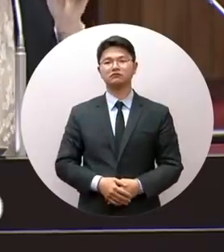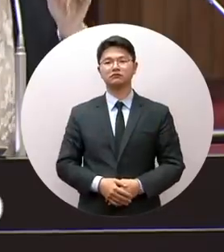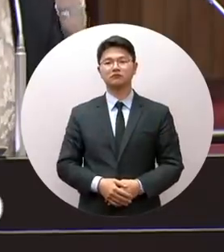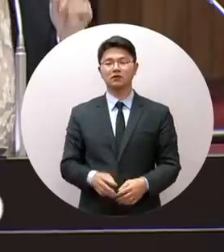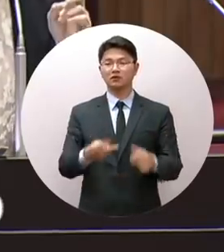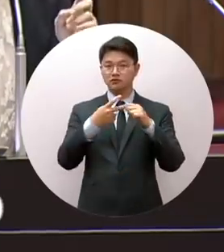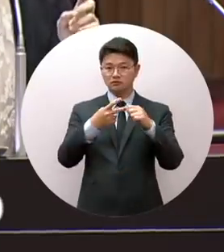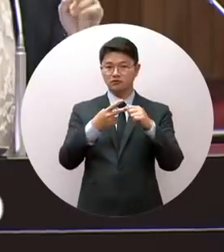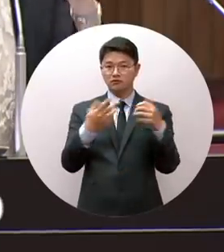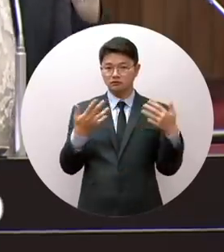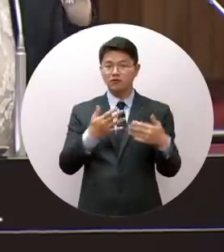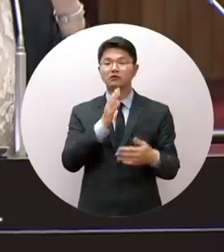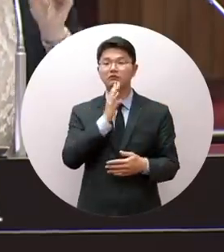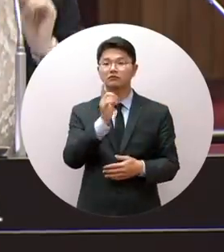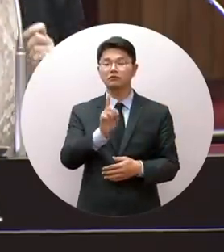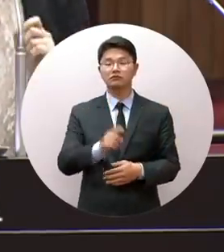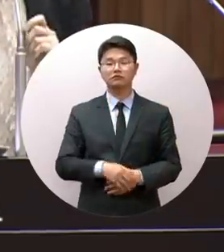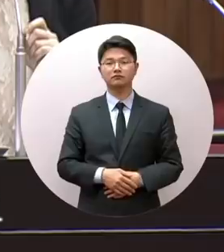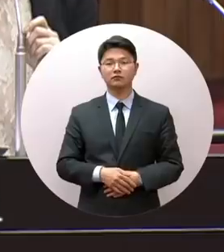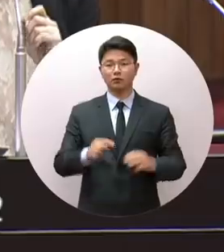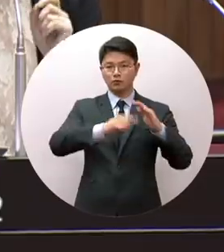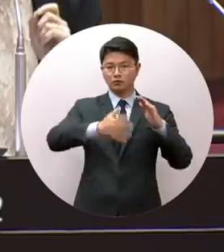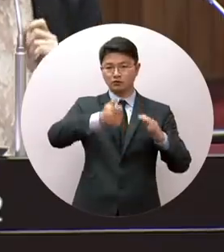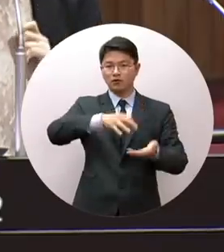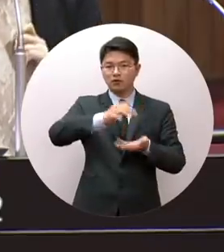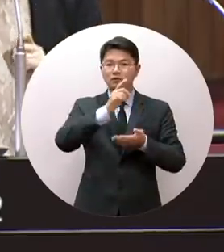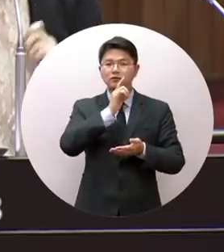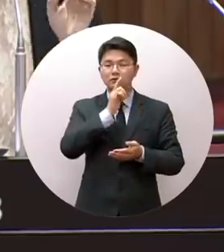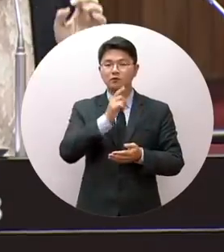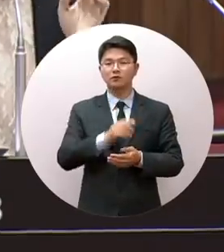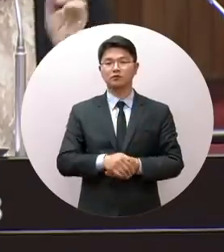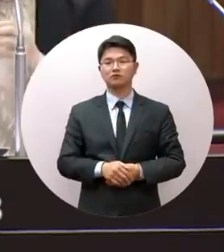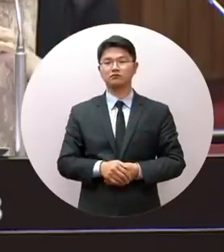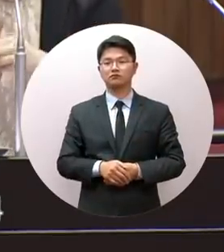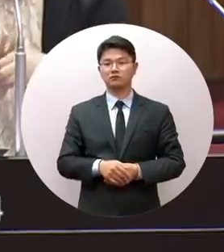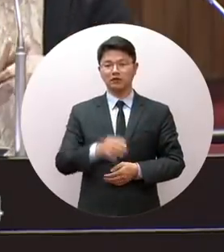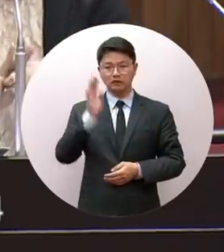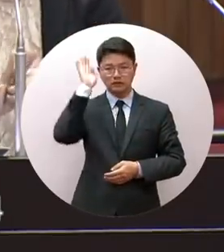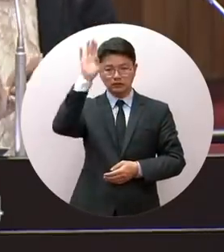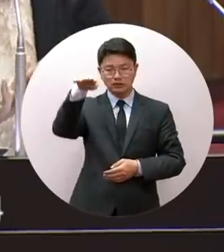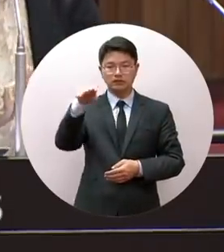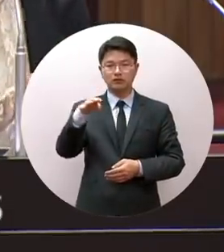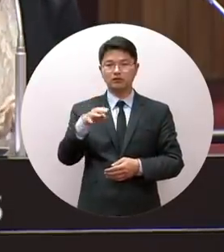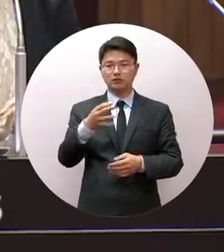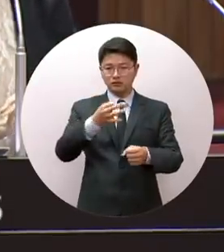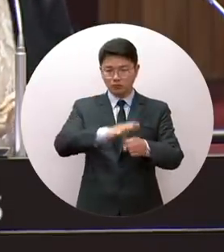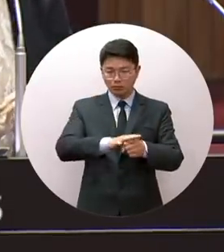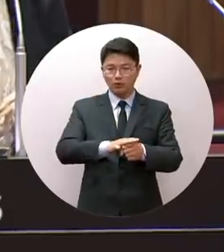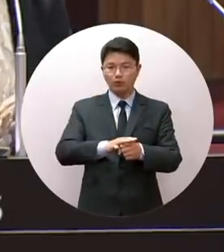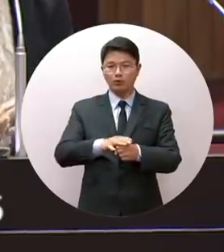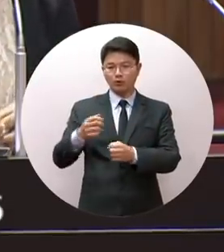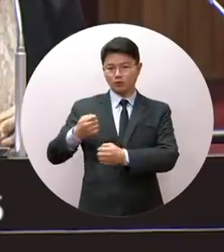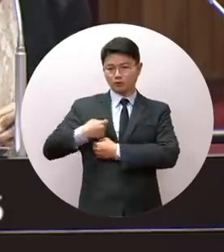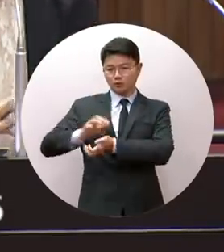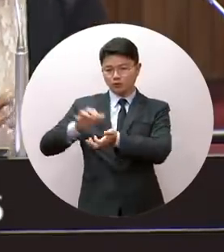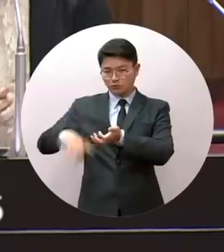注到，甚至院长你甚至提到说开了一个大支票，说未来补助范围还不止在军医院，